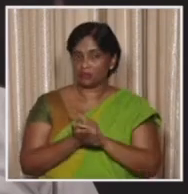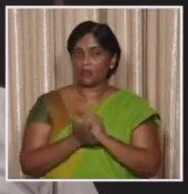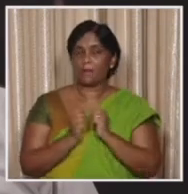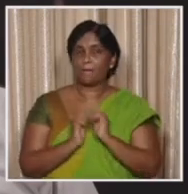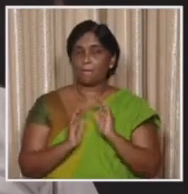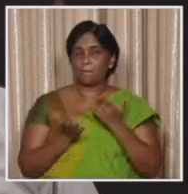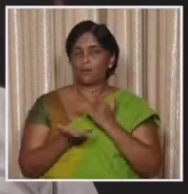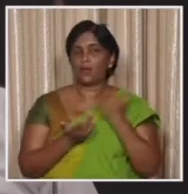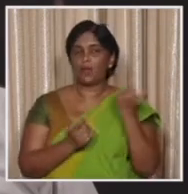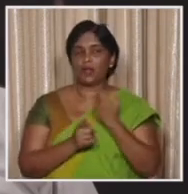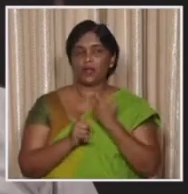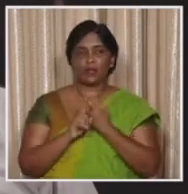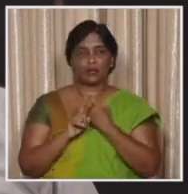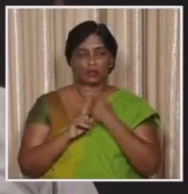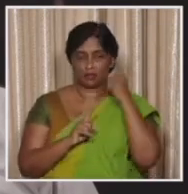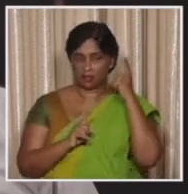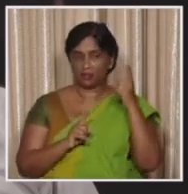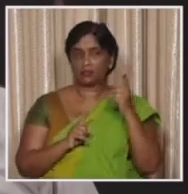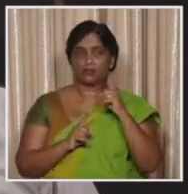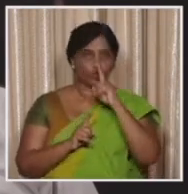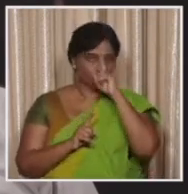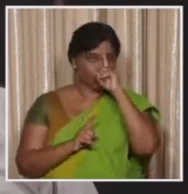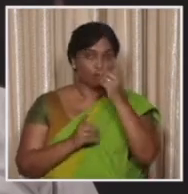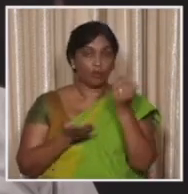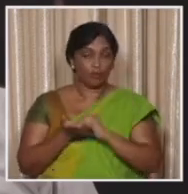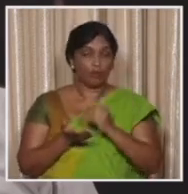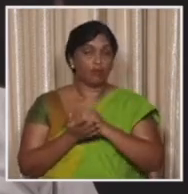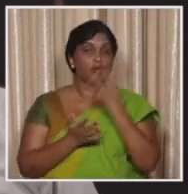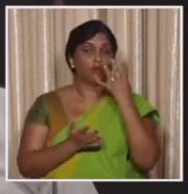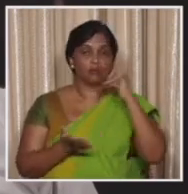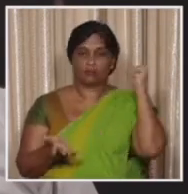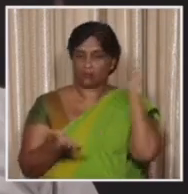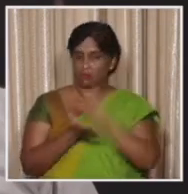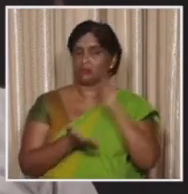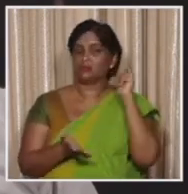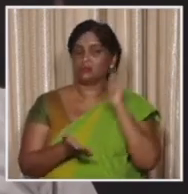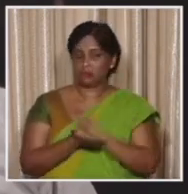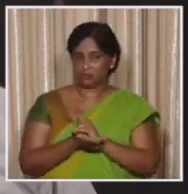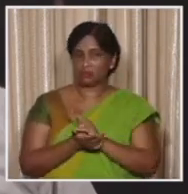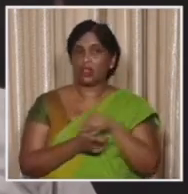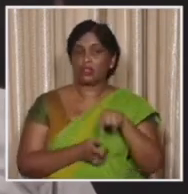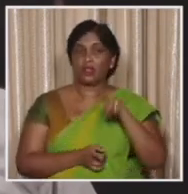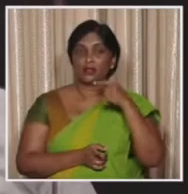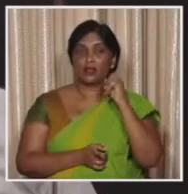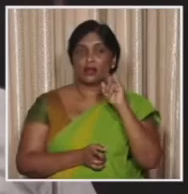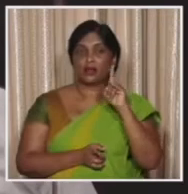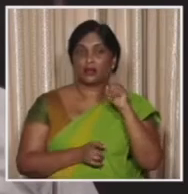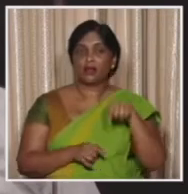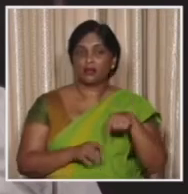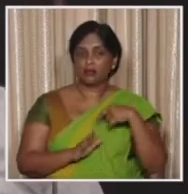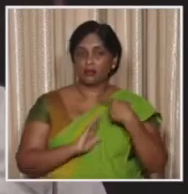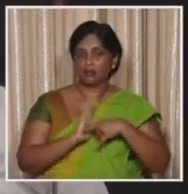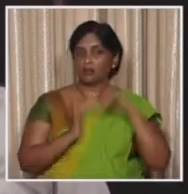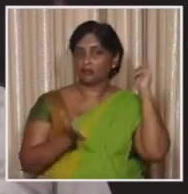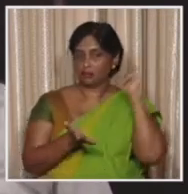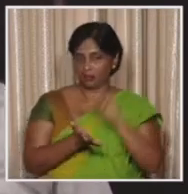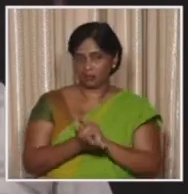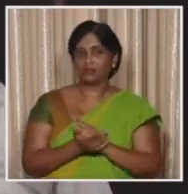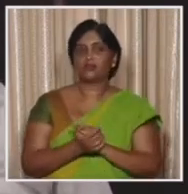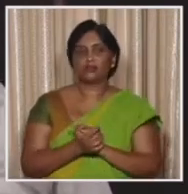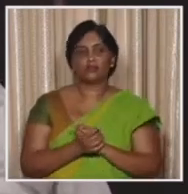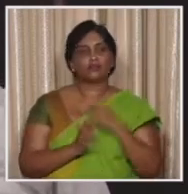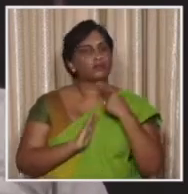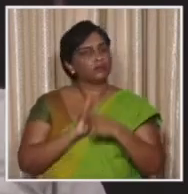කරා ලංකාවට. කසකිස්ථානයෙන් සතියට හතර වතාවක් ඒ ගුවන් යානය තුන අදත් 161ක් මේ මොහොතේ දැන් බැහැලා තියෙනවා.